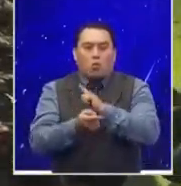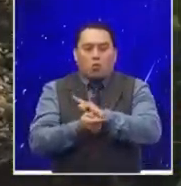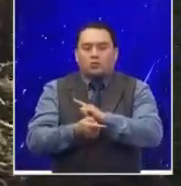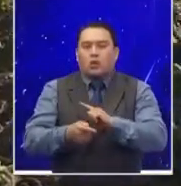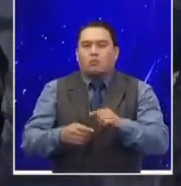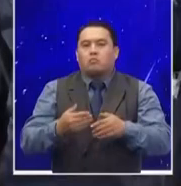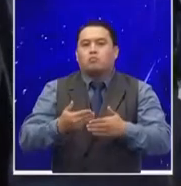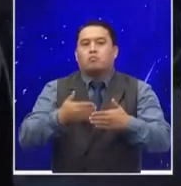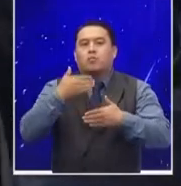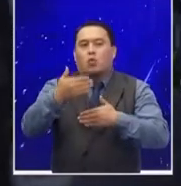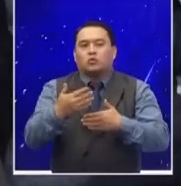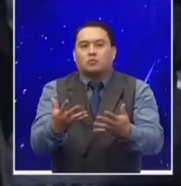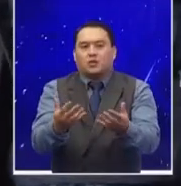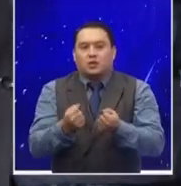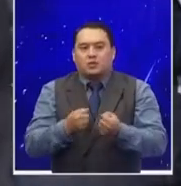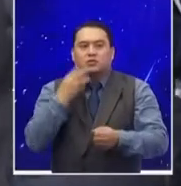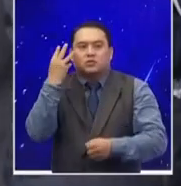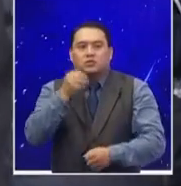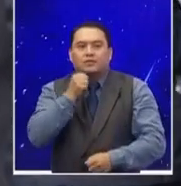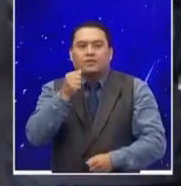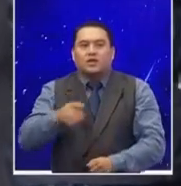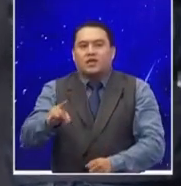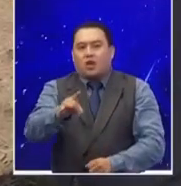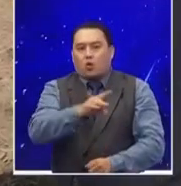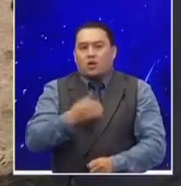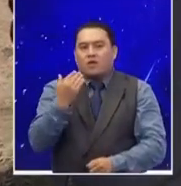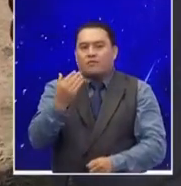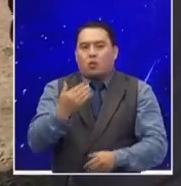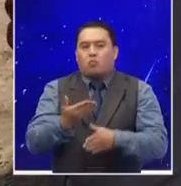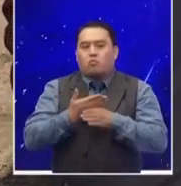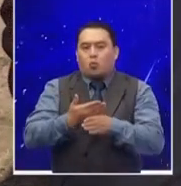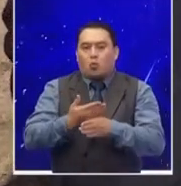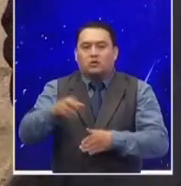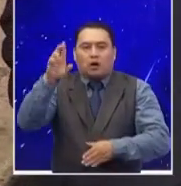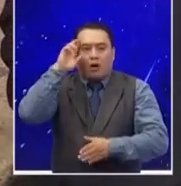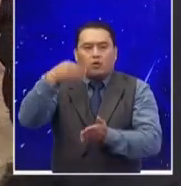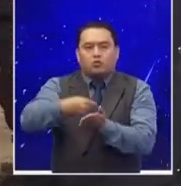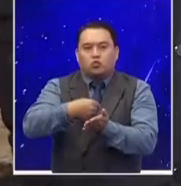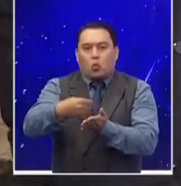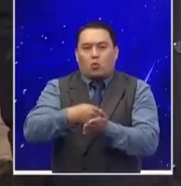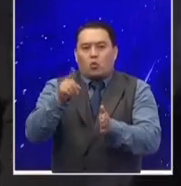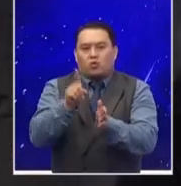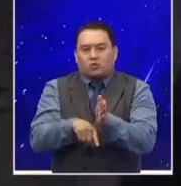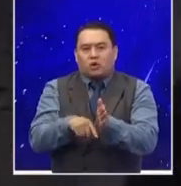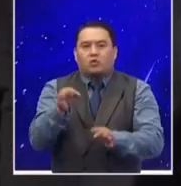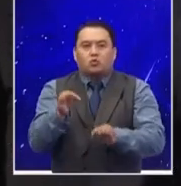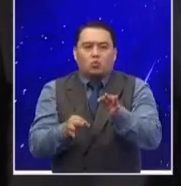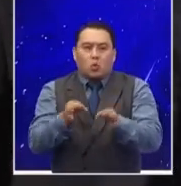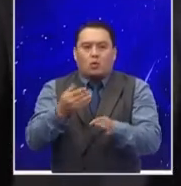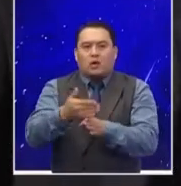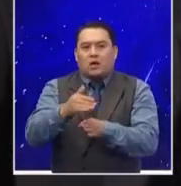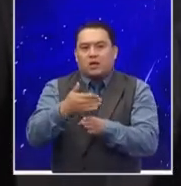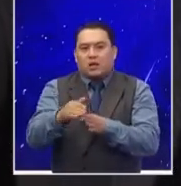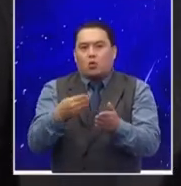решил после принятия программы развития свекловодства в регионе. По его словам, помощь государства в виде субсидий, удешевленного ГСМ, кредитования